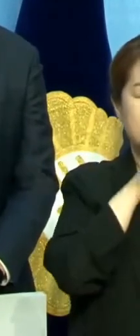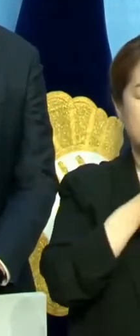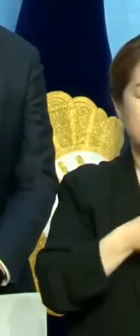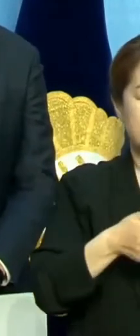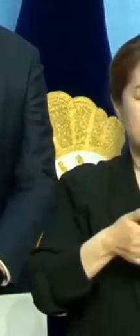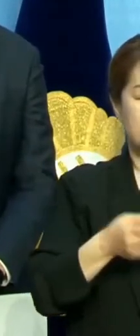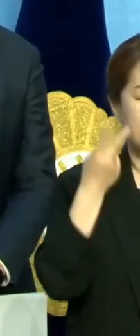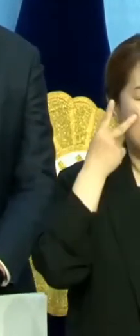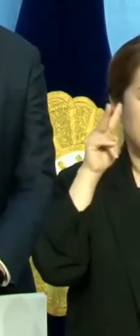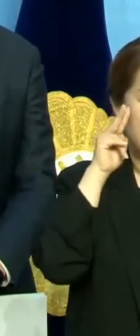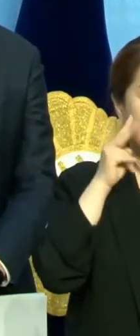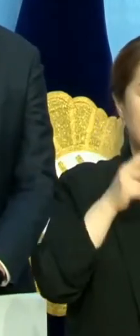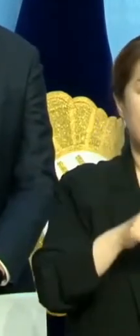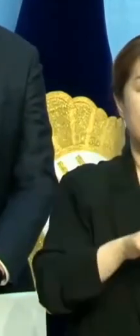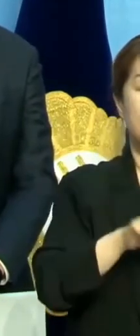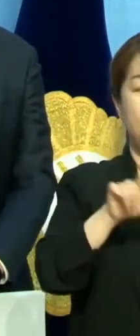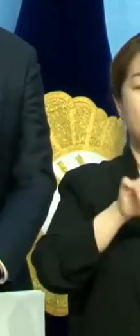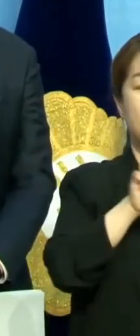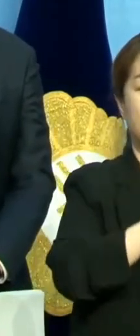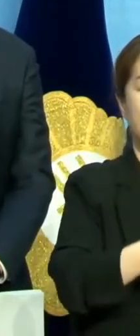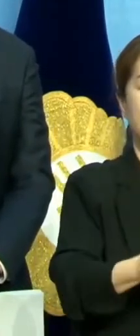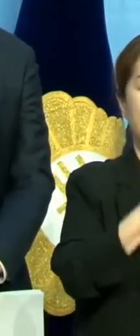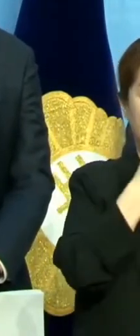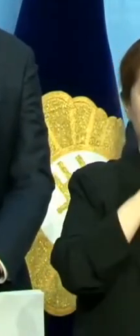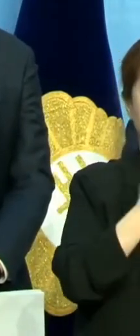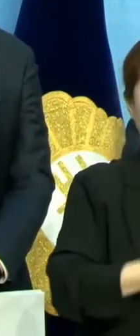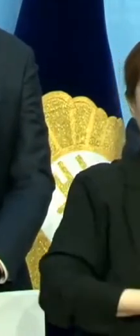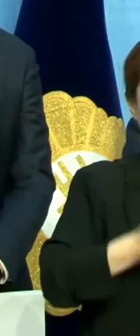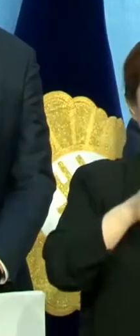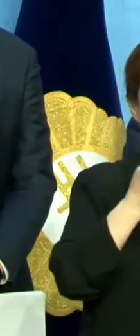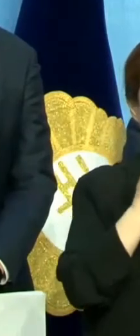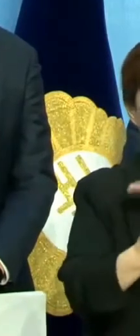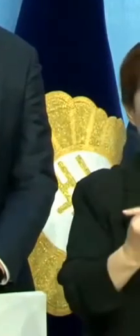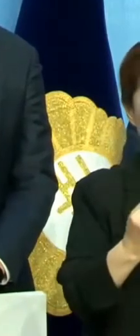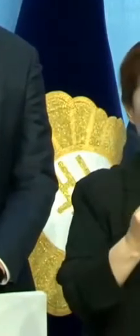알고 있습니다. 근데 이렇게 선수가